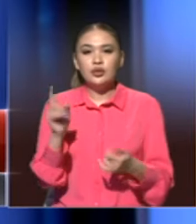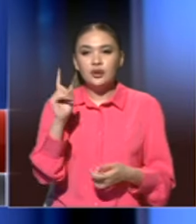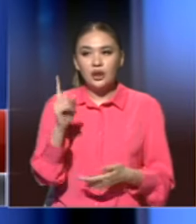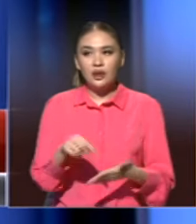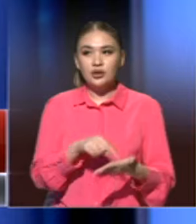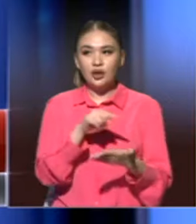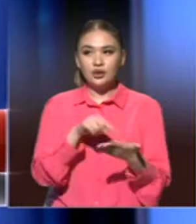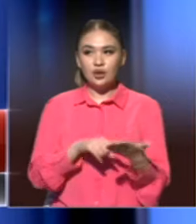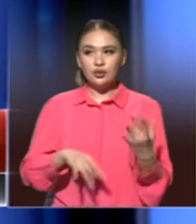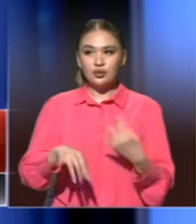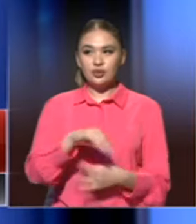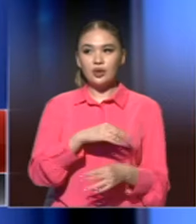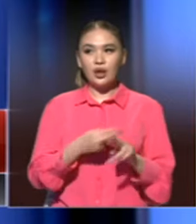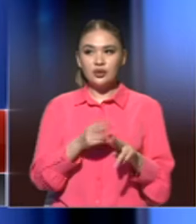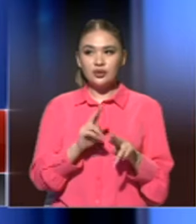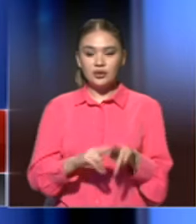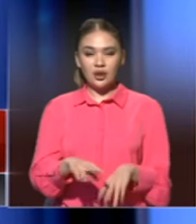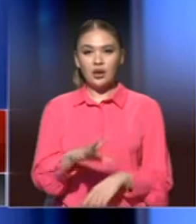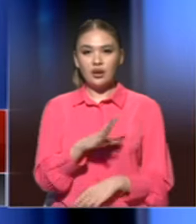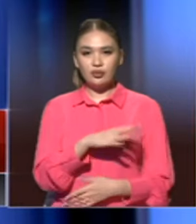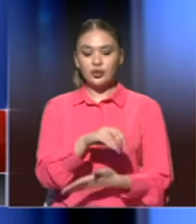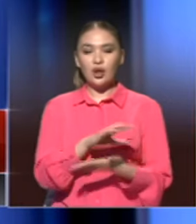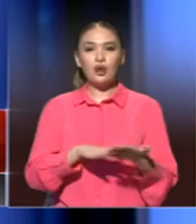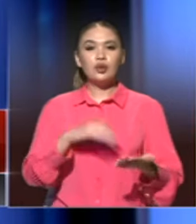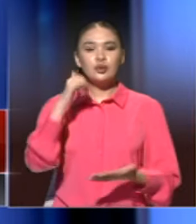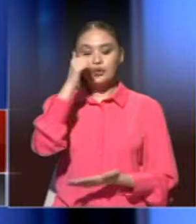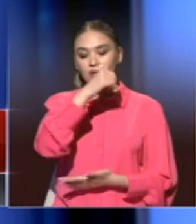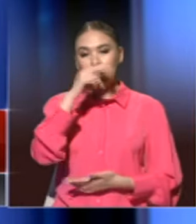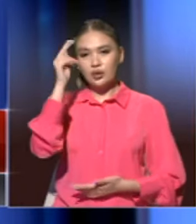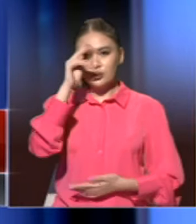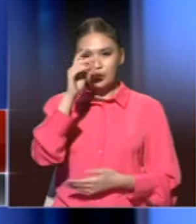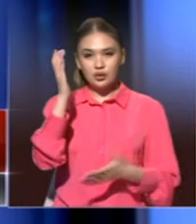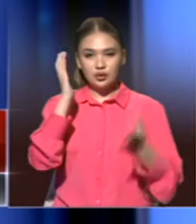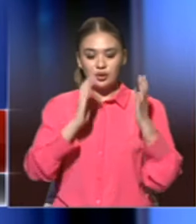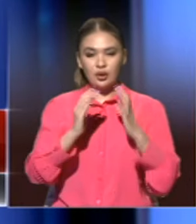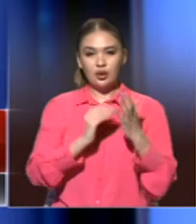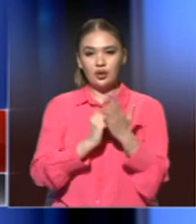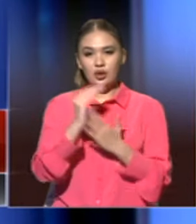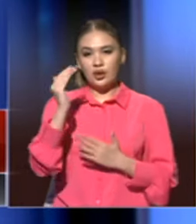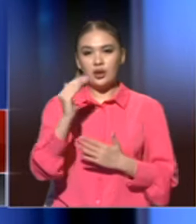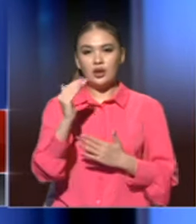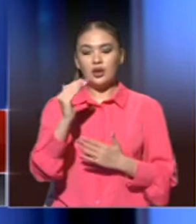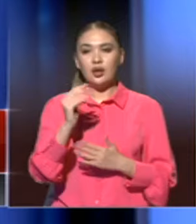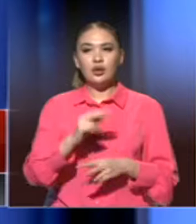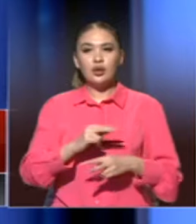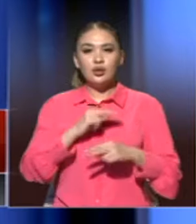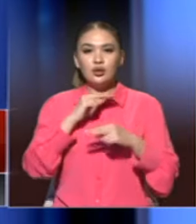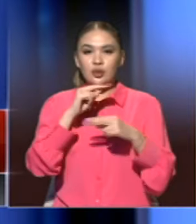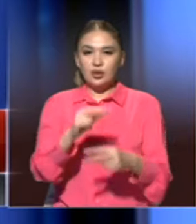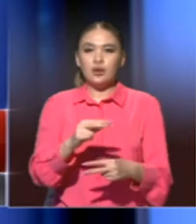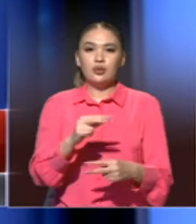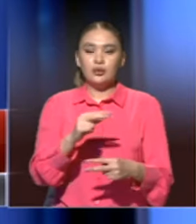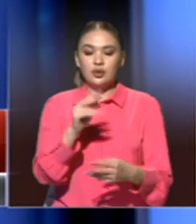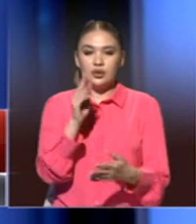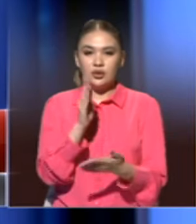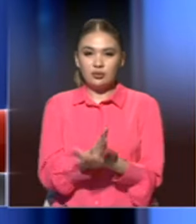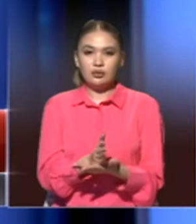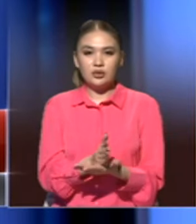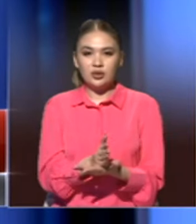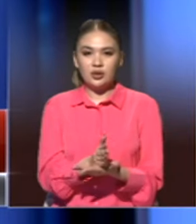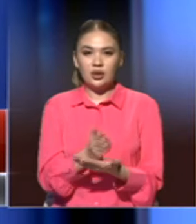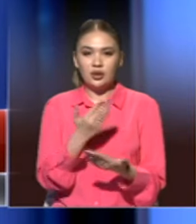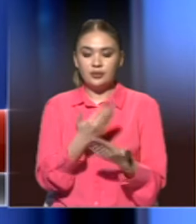айтып тұрмын? Бұл талдауды біз ағымдағы оқу жылынан бастап жоғарғы оқу орындарымен интеграция мәселесіне көңіл бөліп отырмыз. Яғни бейіндік пәндер